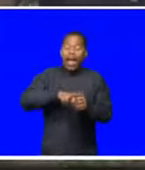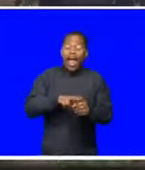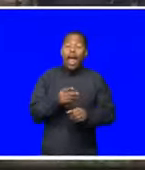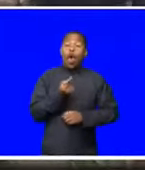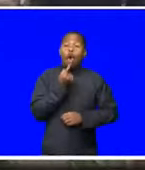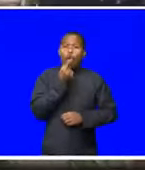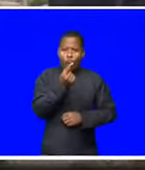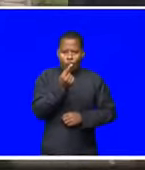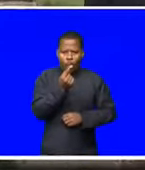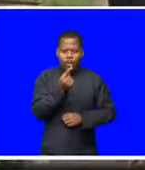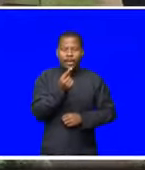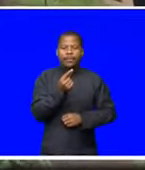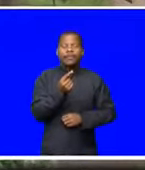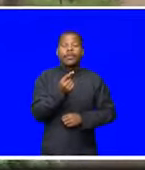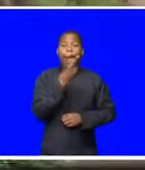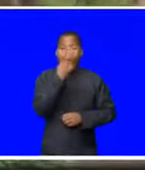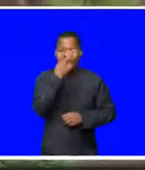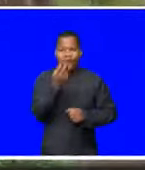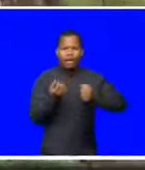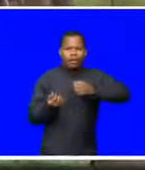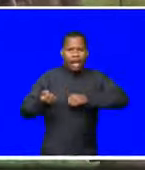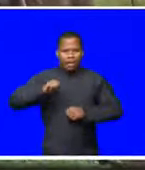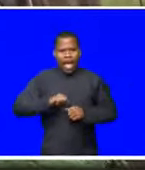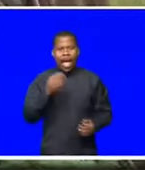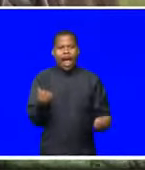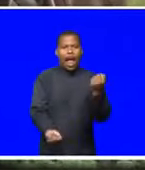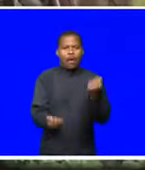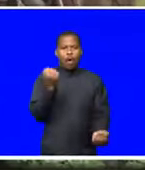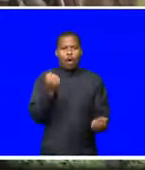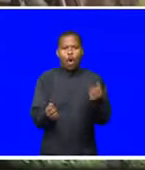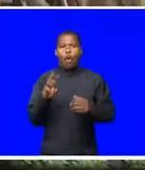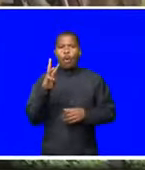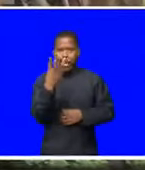ubheke ukuthi livele embikweni enkantolo ngalesithathu.